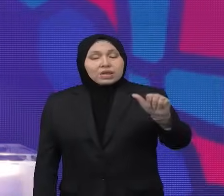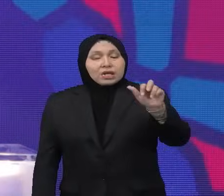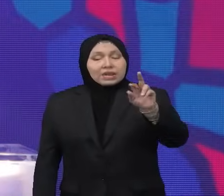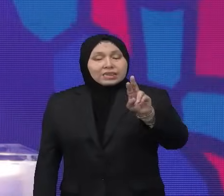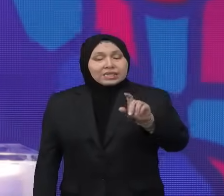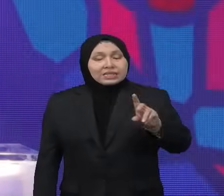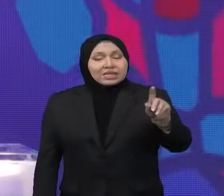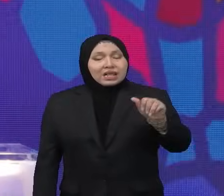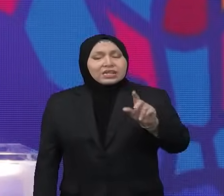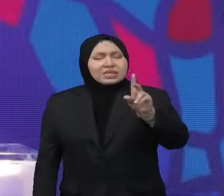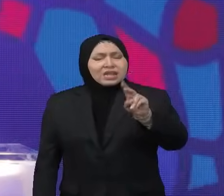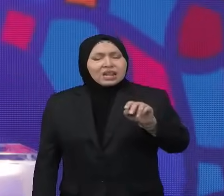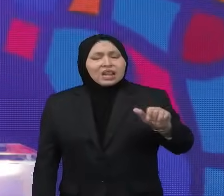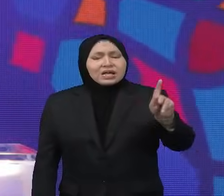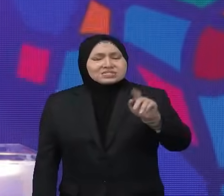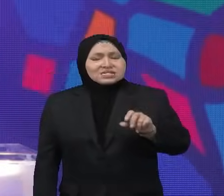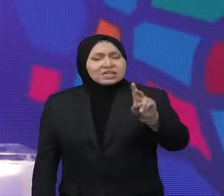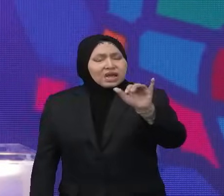والولدان الذين